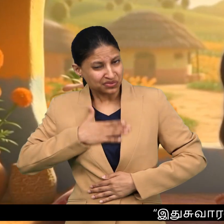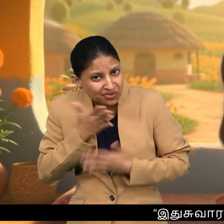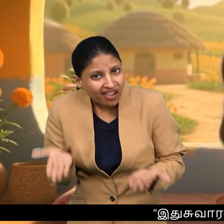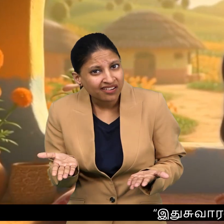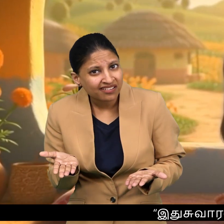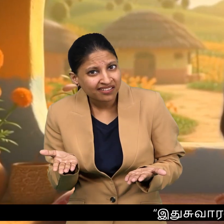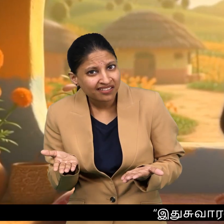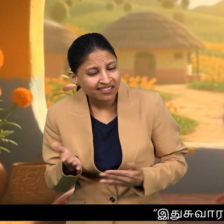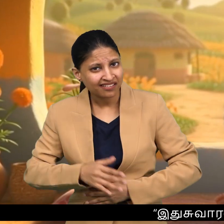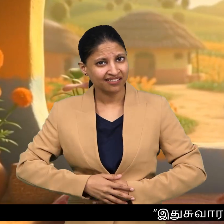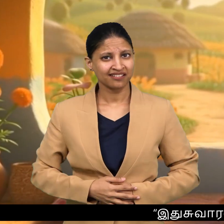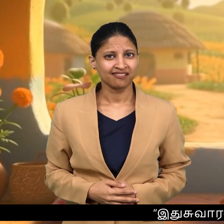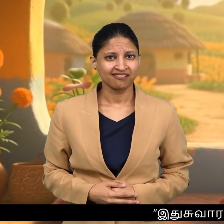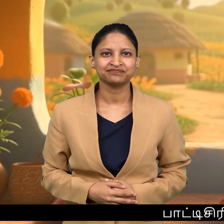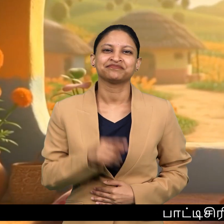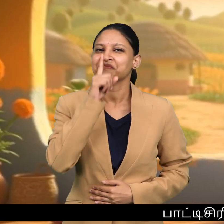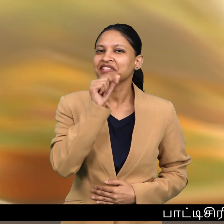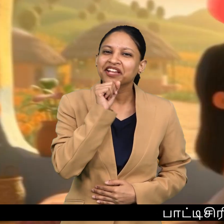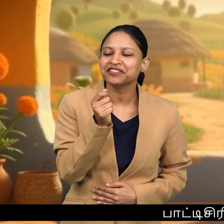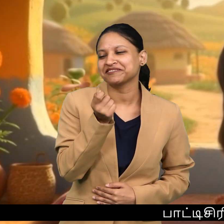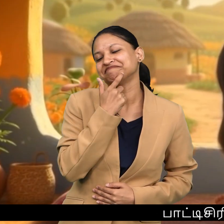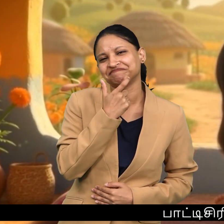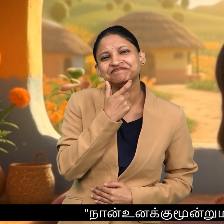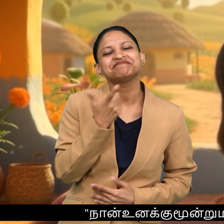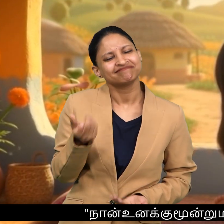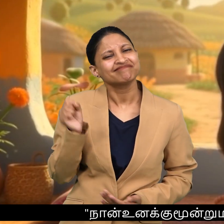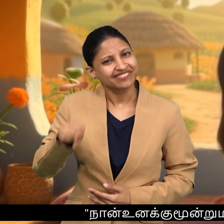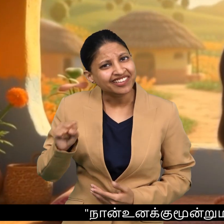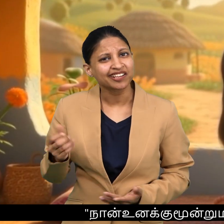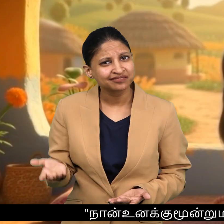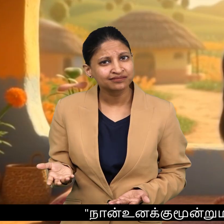இது சுவாரஸ்யமாக இருக்குமா? பாட்டி சிரித்துக் கொண்டார்.